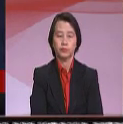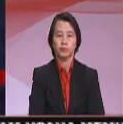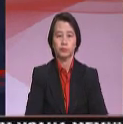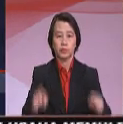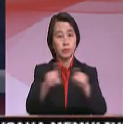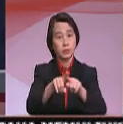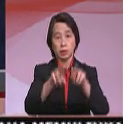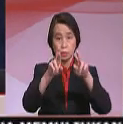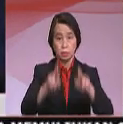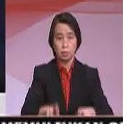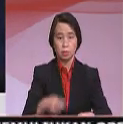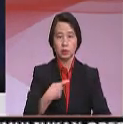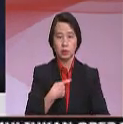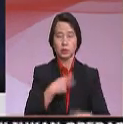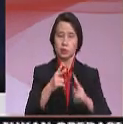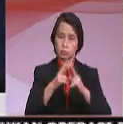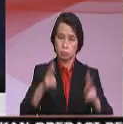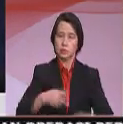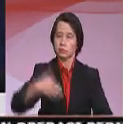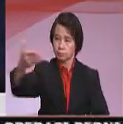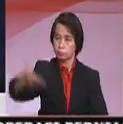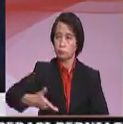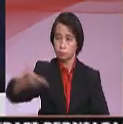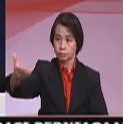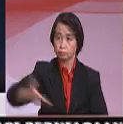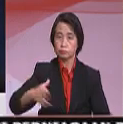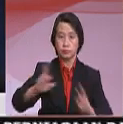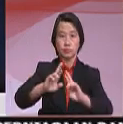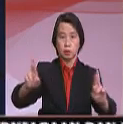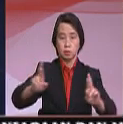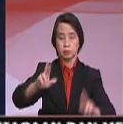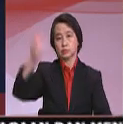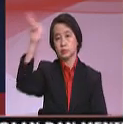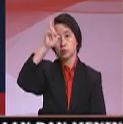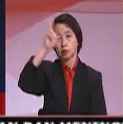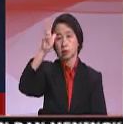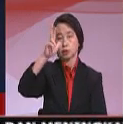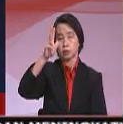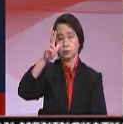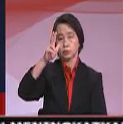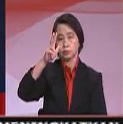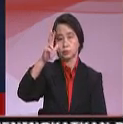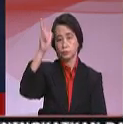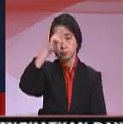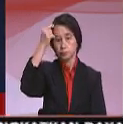Sebagai rakyat, kita amat mengalu-alukan ya, kesediaan pihak kerajaan untuk